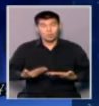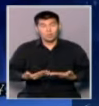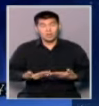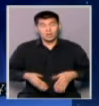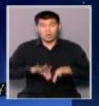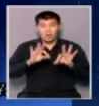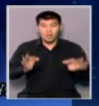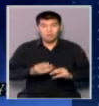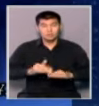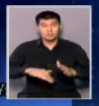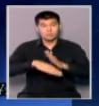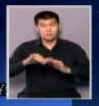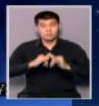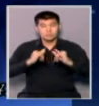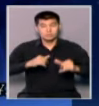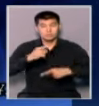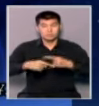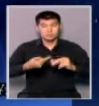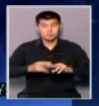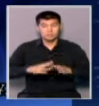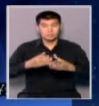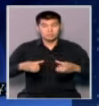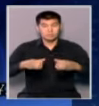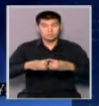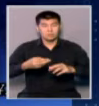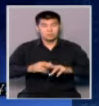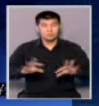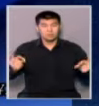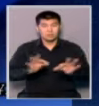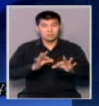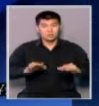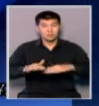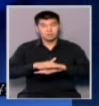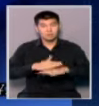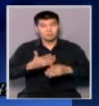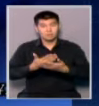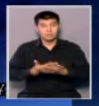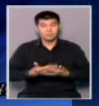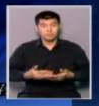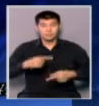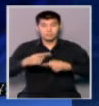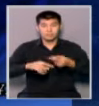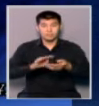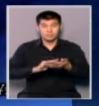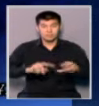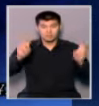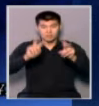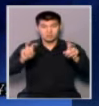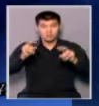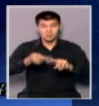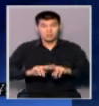шығармашылығы жоғарғы деңгейде насихатталып жатыр. Оның бардық лирикалық жанрдағы әндері, поэзиялары терең